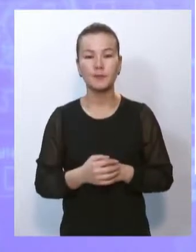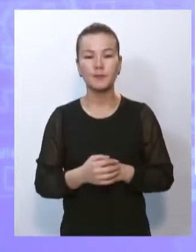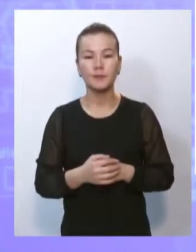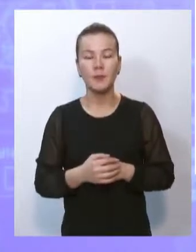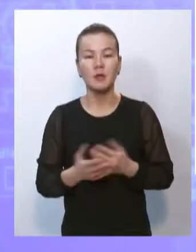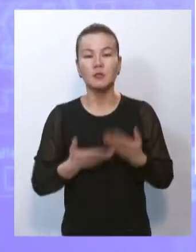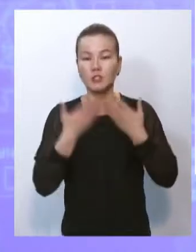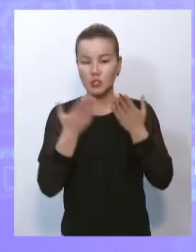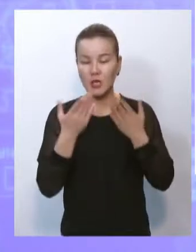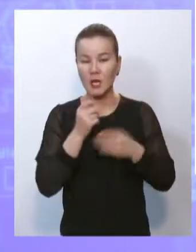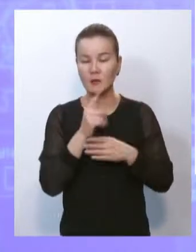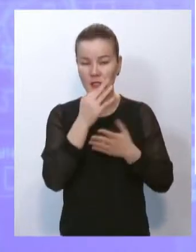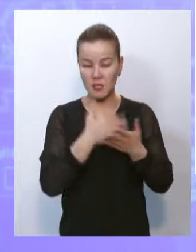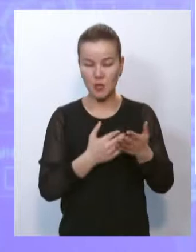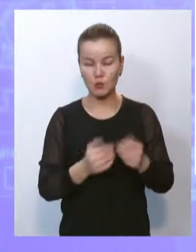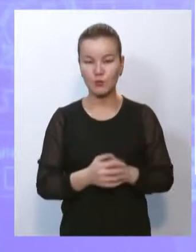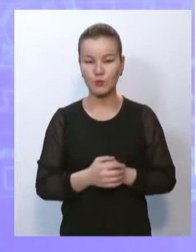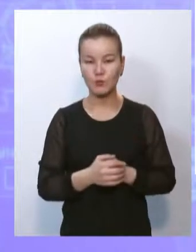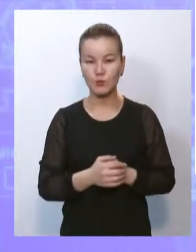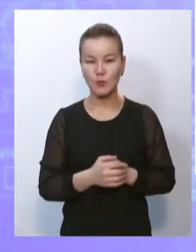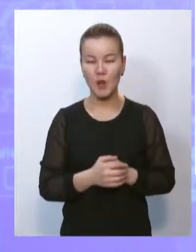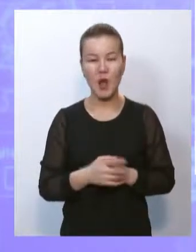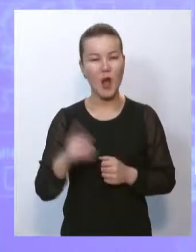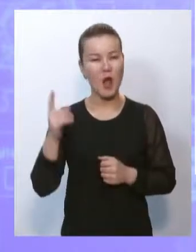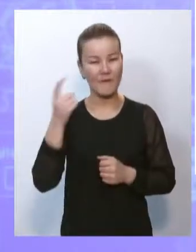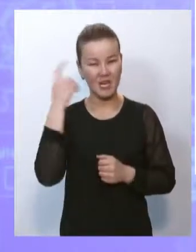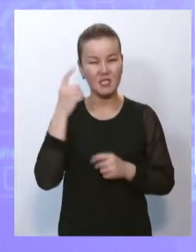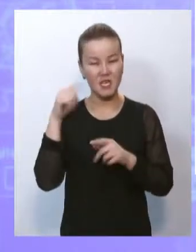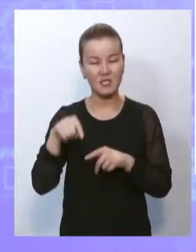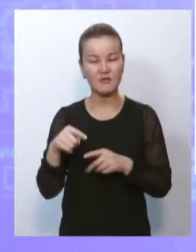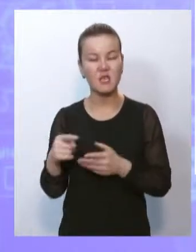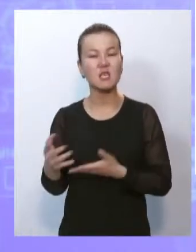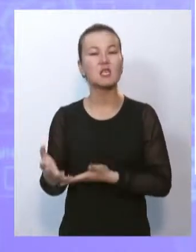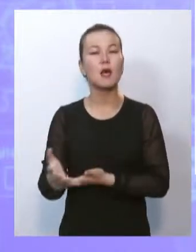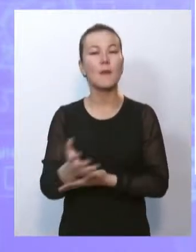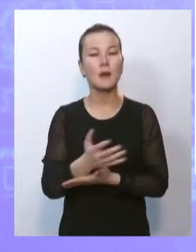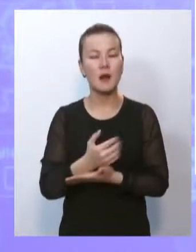читаем задачу в хозяйстве собрали